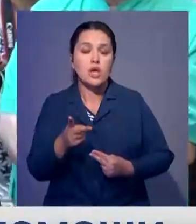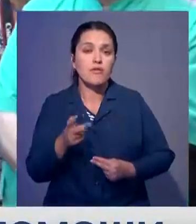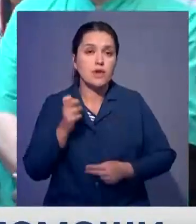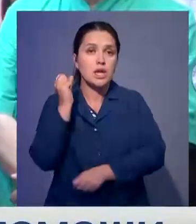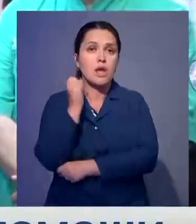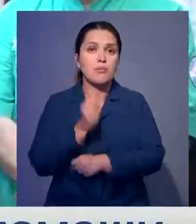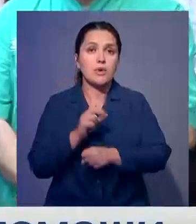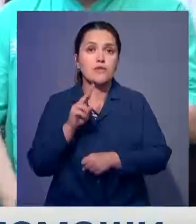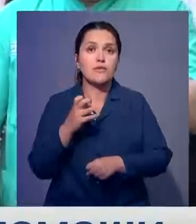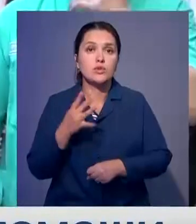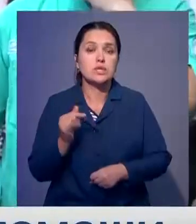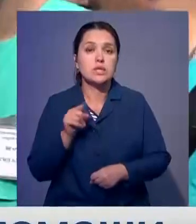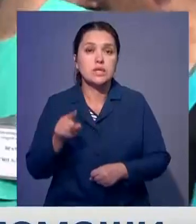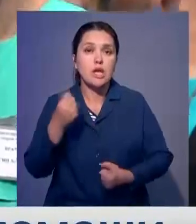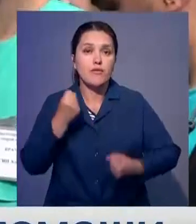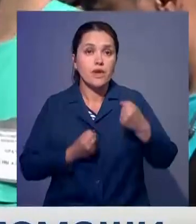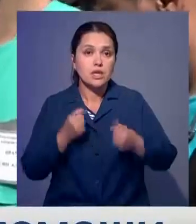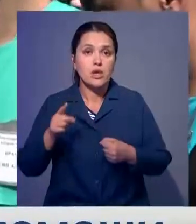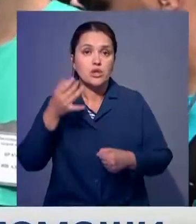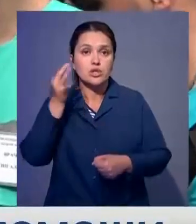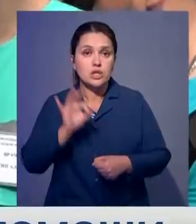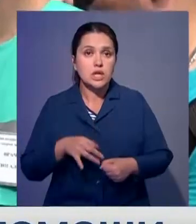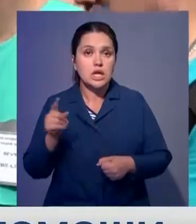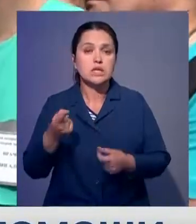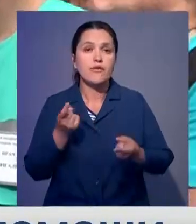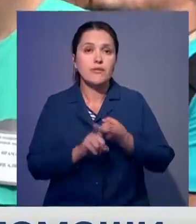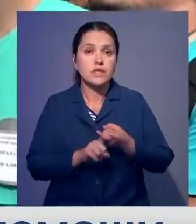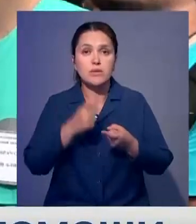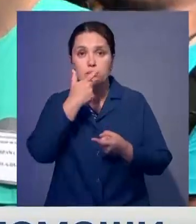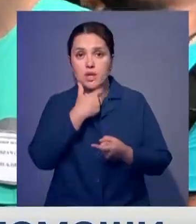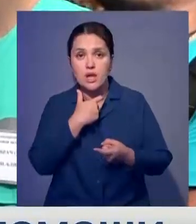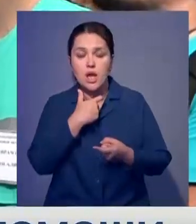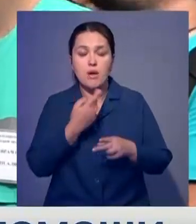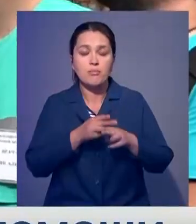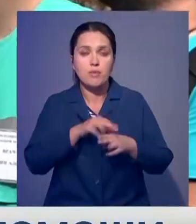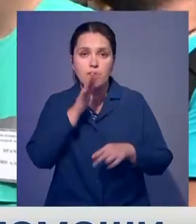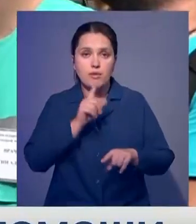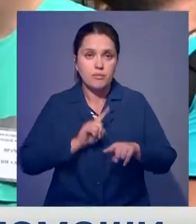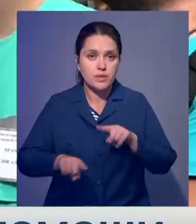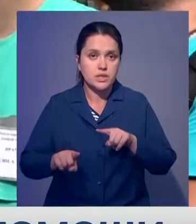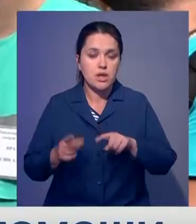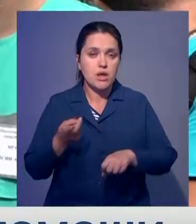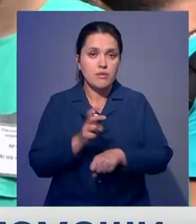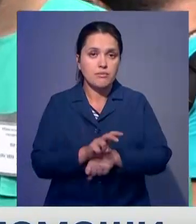сотрудников, 240 из них – водители, от которых зачастую зависит соблюдение золотого